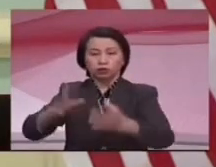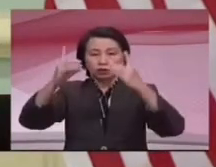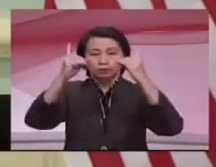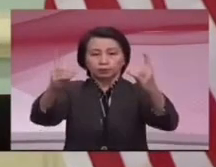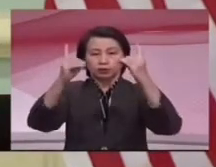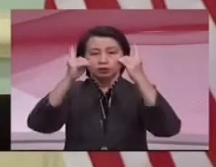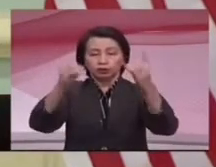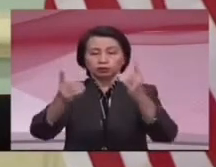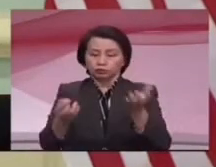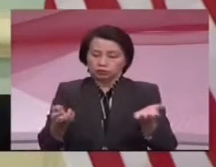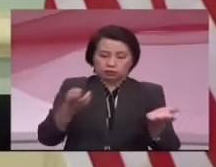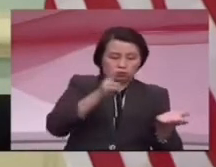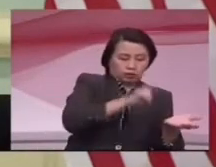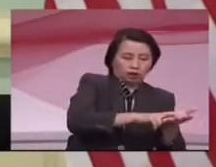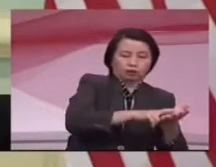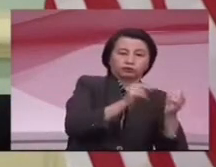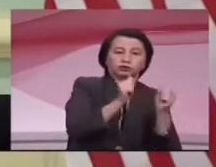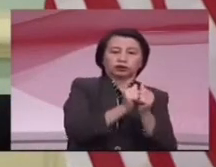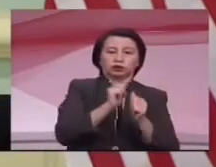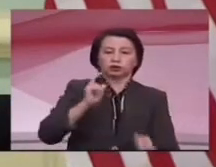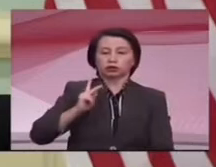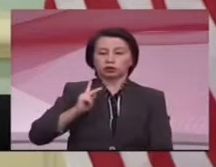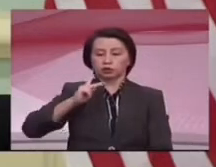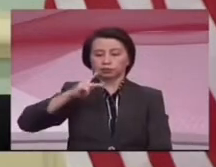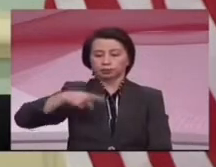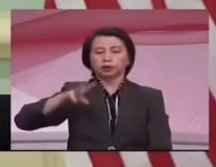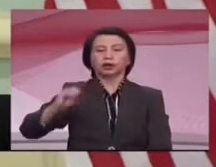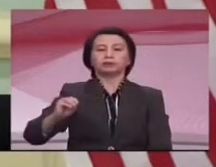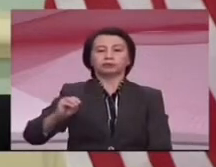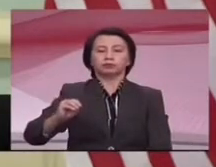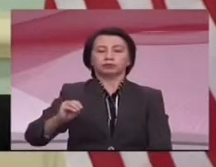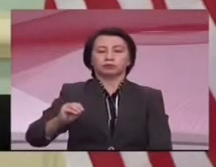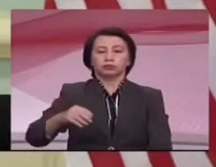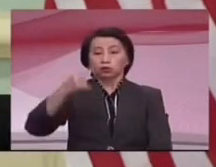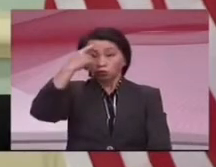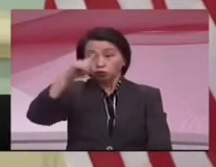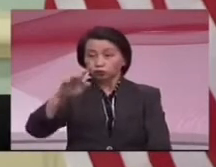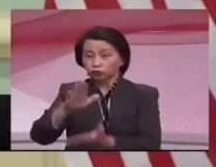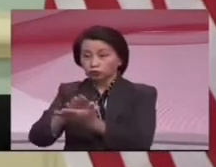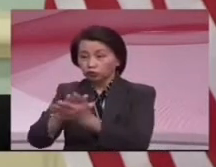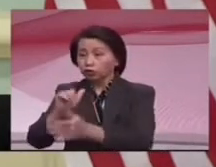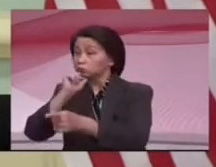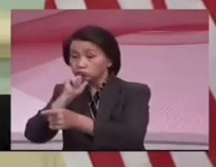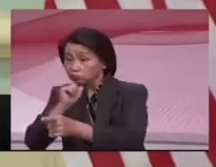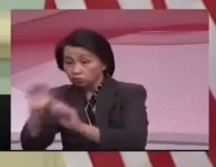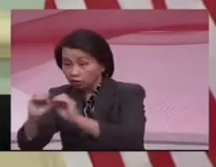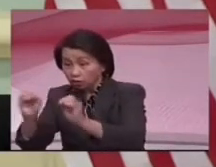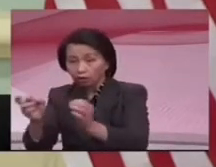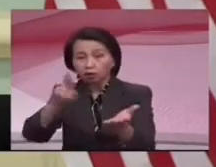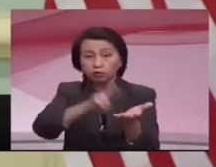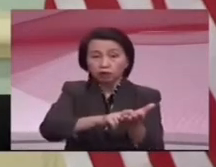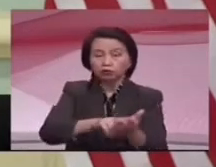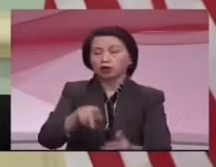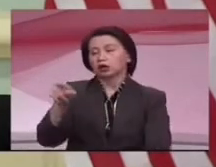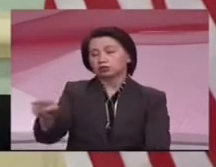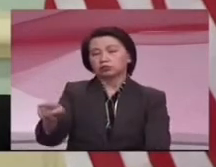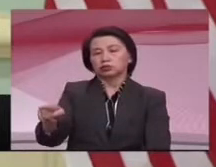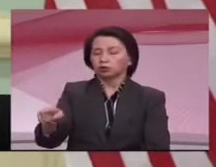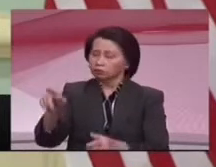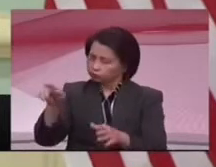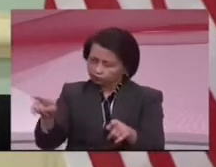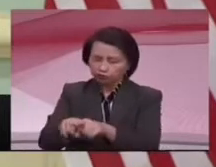pendidikan yang berdaftar dengan GPM bagi sekolah yang tidak berdaftar dengan GPM pula mereka